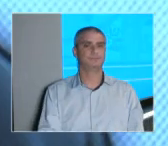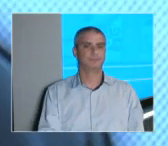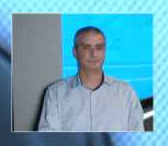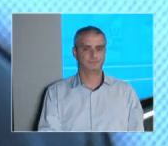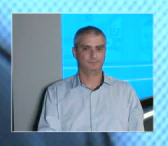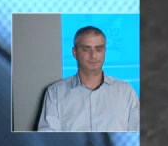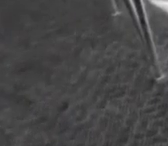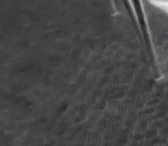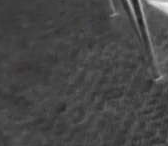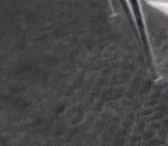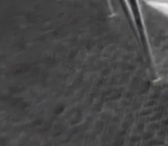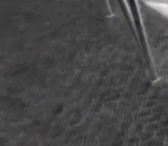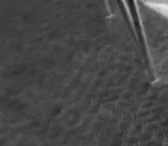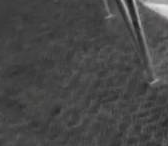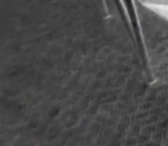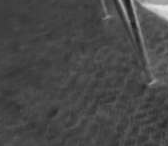לעונג.